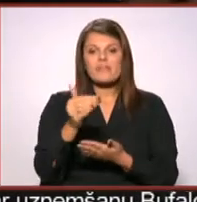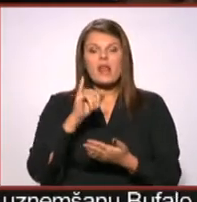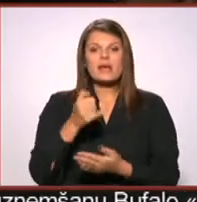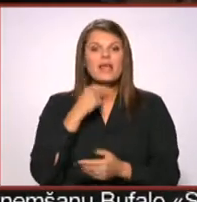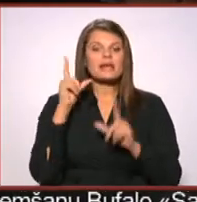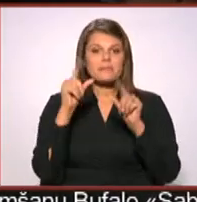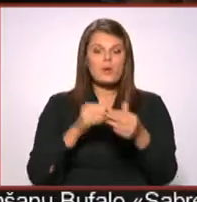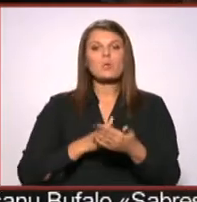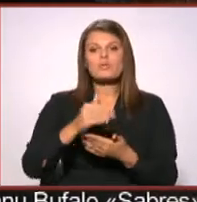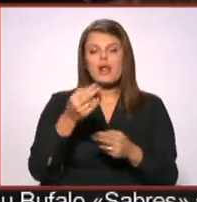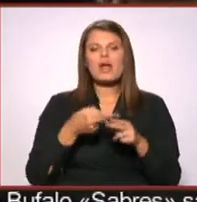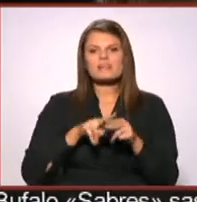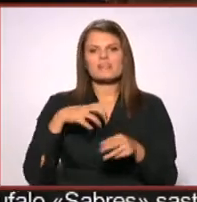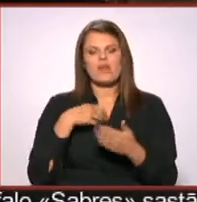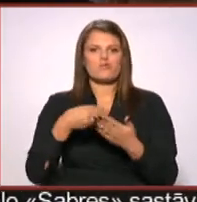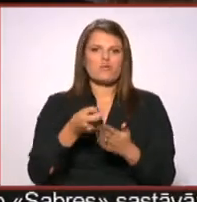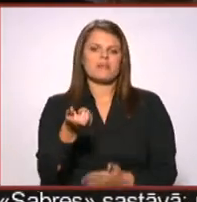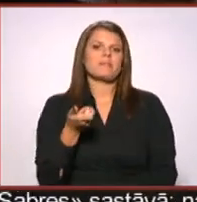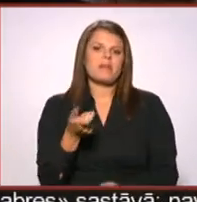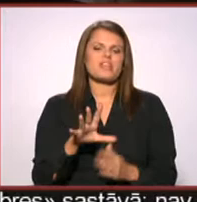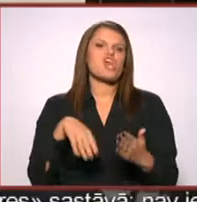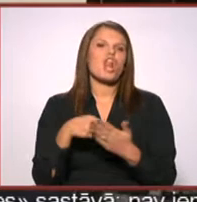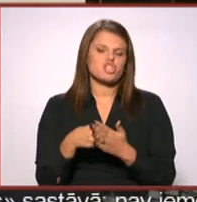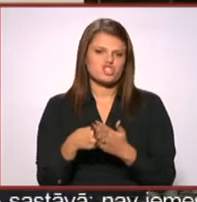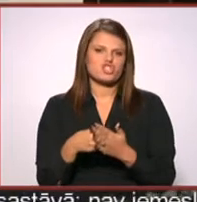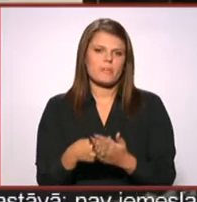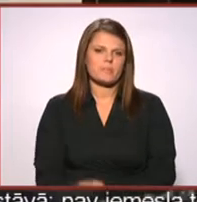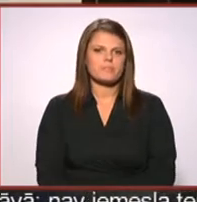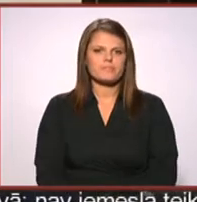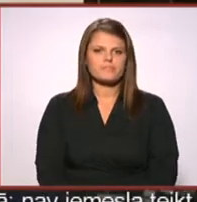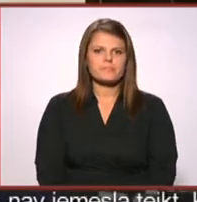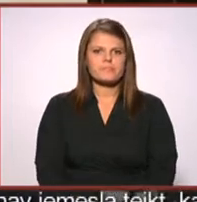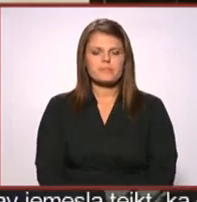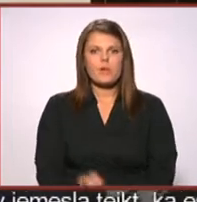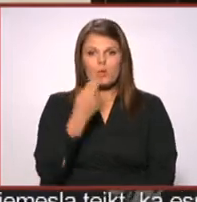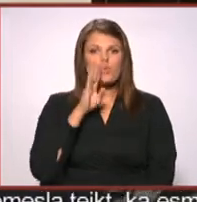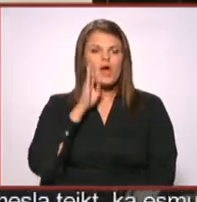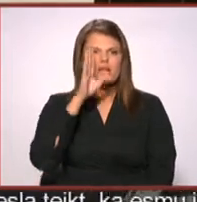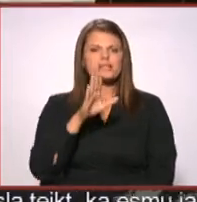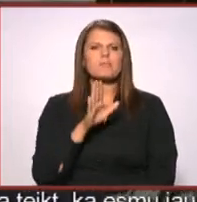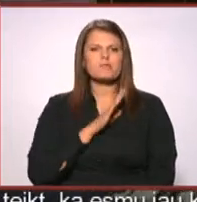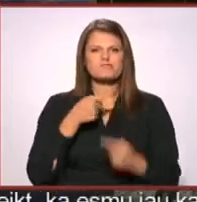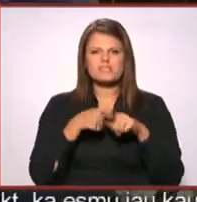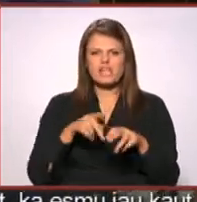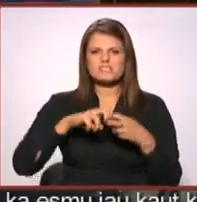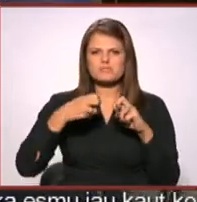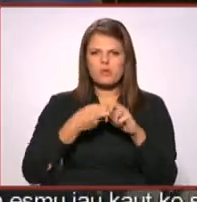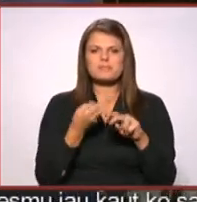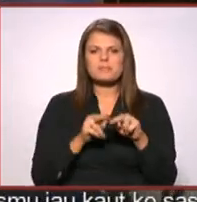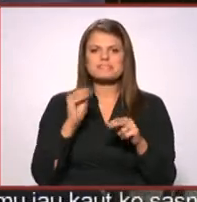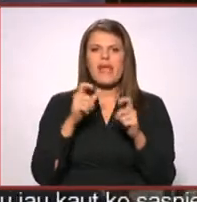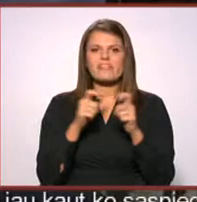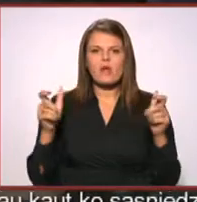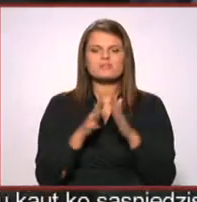grib braukt tālāk, tad ir jānopērk biļetīti, kā tas ir līdz šim. No rīta gan bijušas tehniskas ķibeles, tādēļ